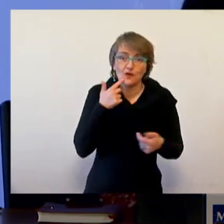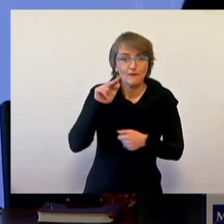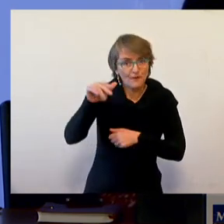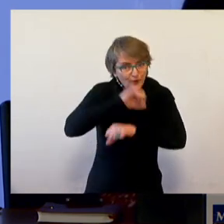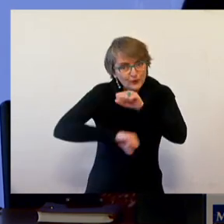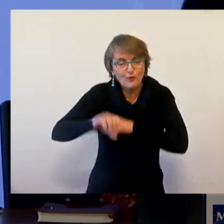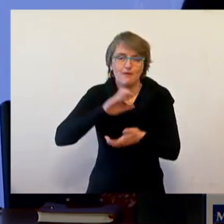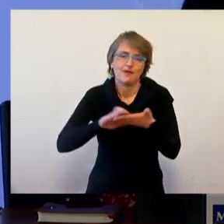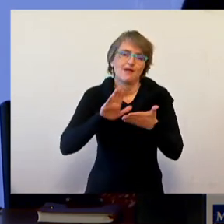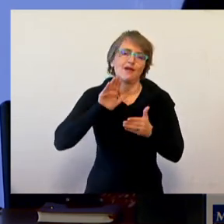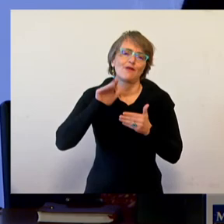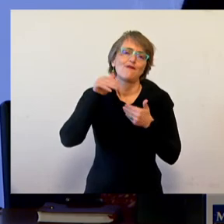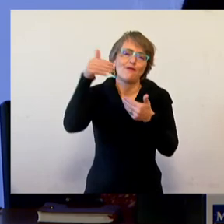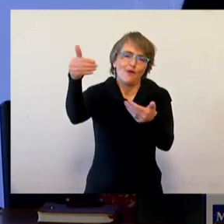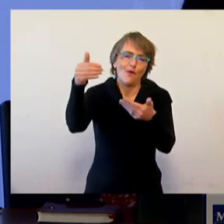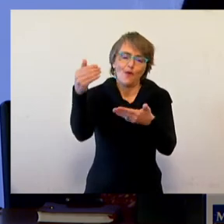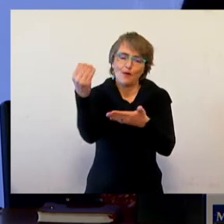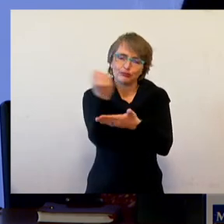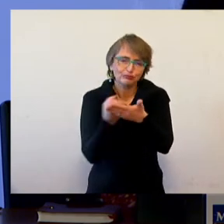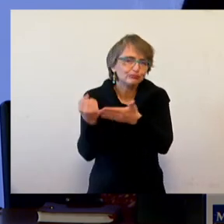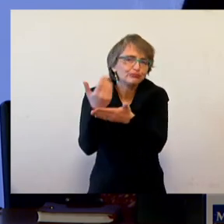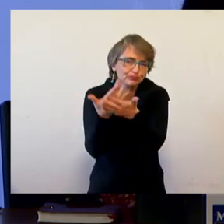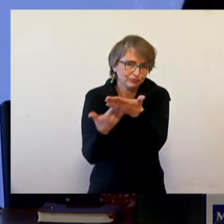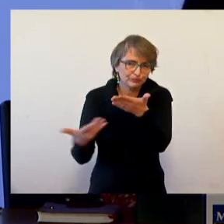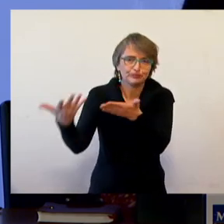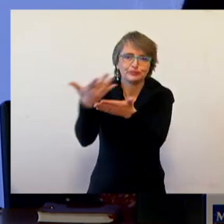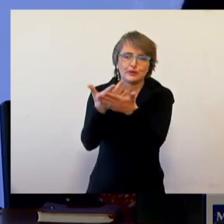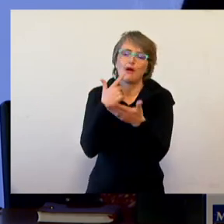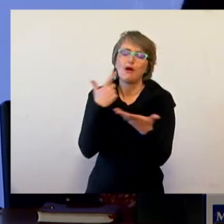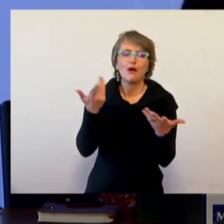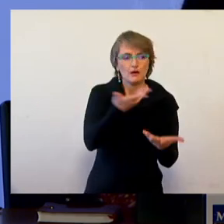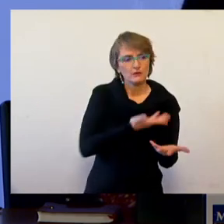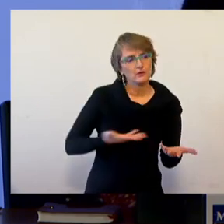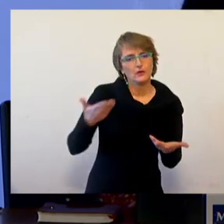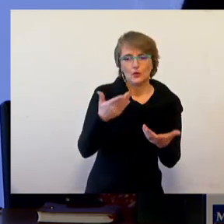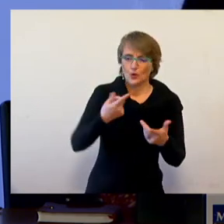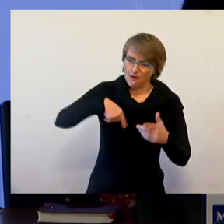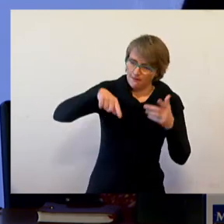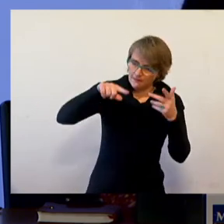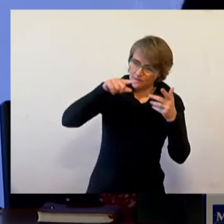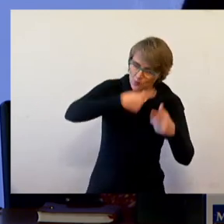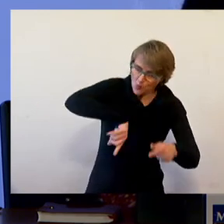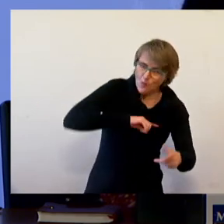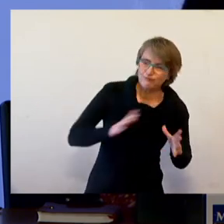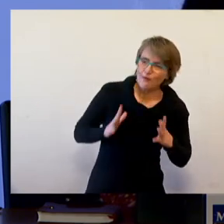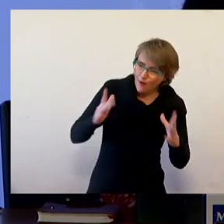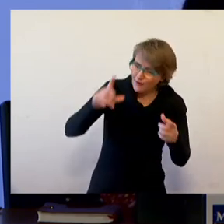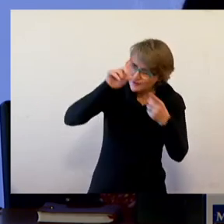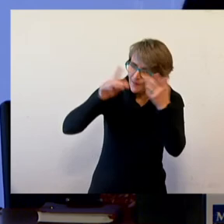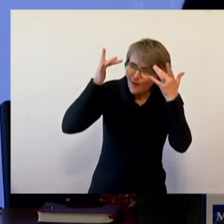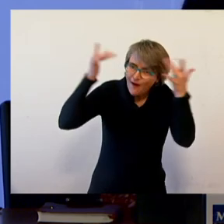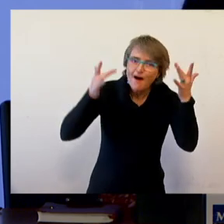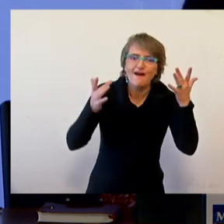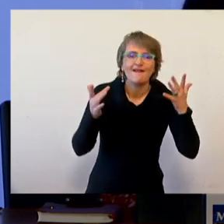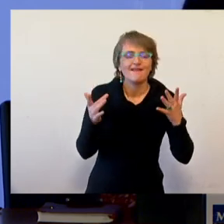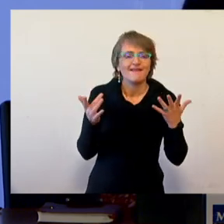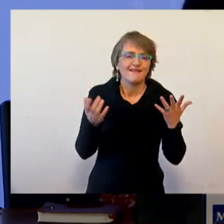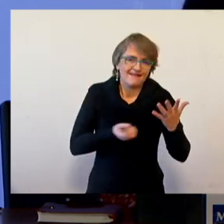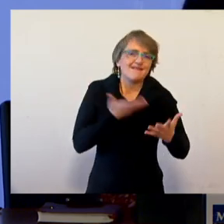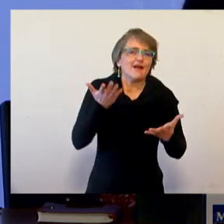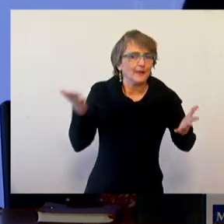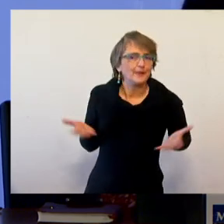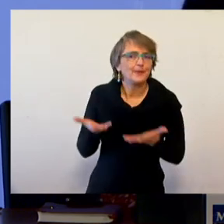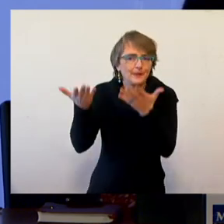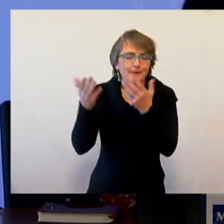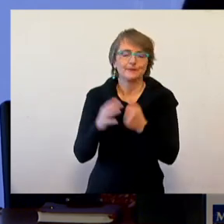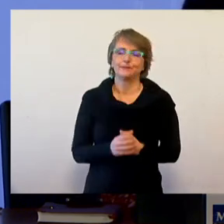un témoignage de notre engagement en faveur de l'art et de la culture. De vœux, il faut en formuler, ou en